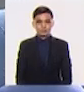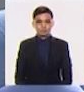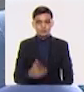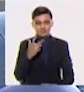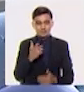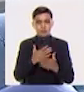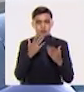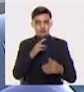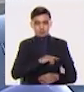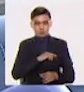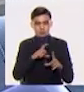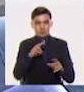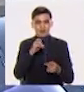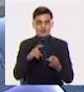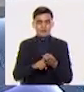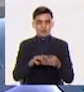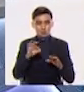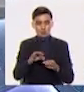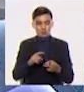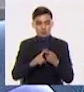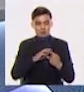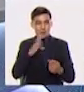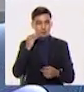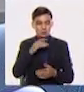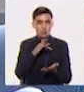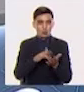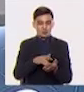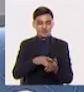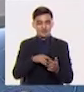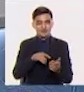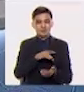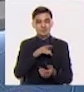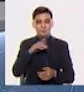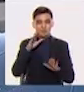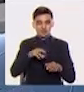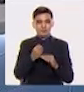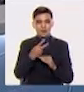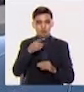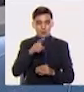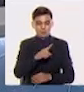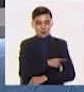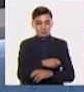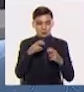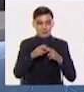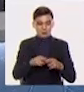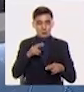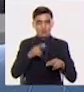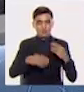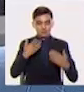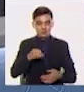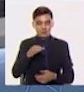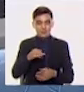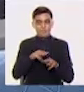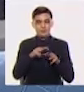300-ге жуық қызметкері коронавирус жұқтырған Алматы қаласының орталық ауруханаға қатысты тексерісі аяқталды. Бұл туралы басқа емес денсаулық